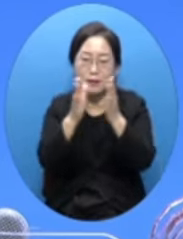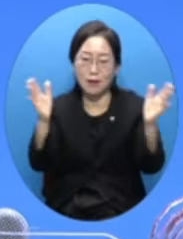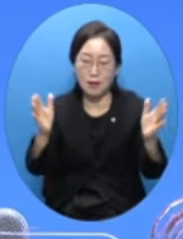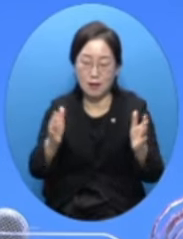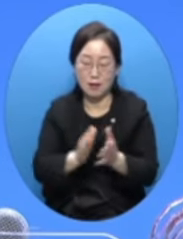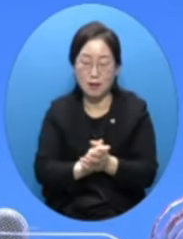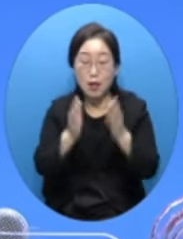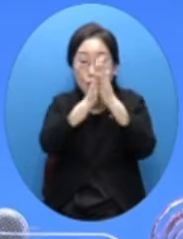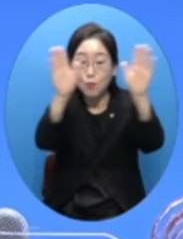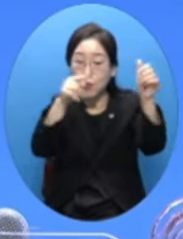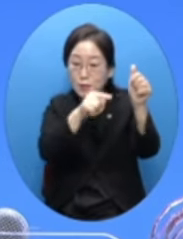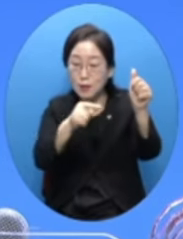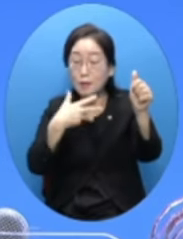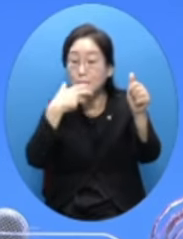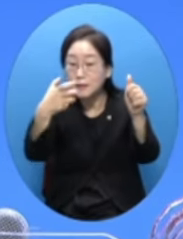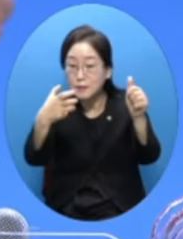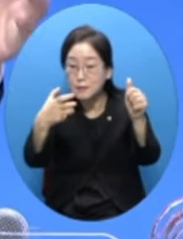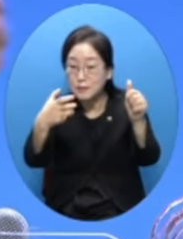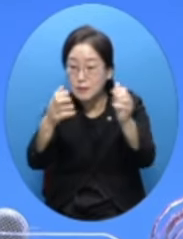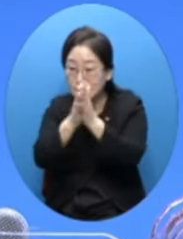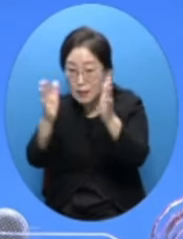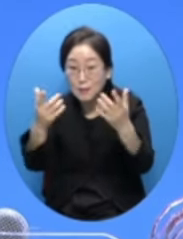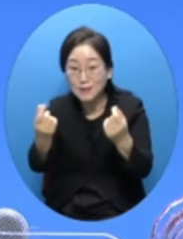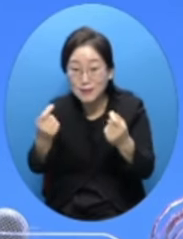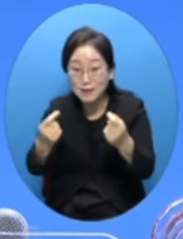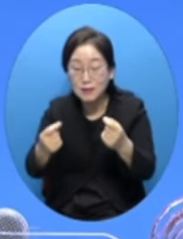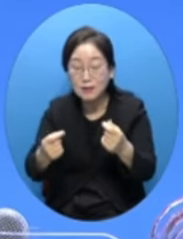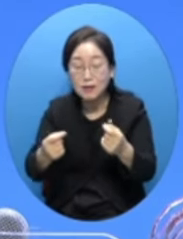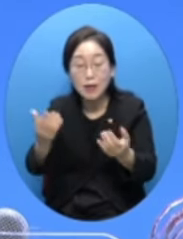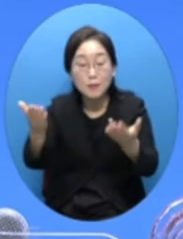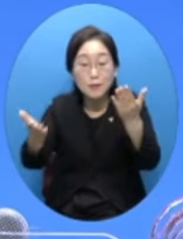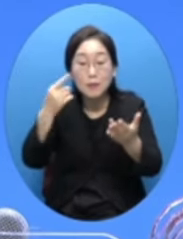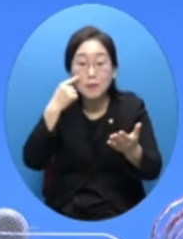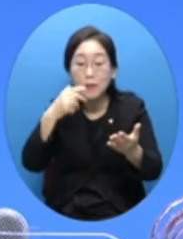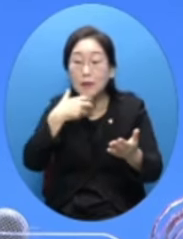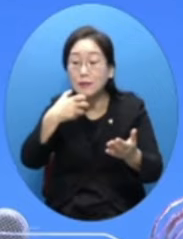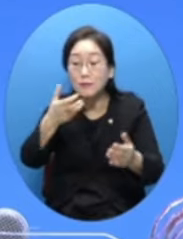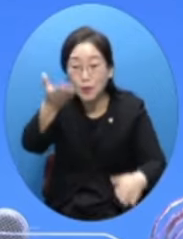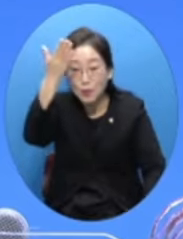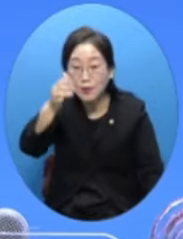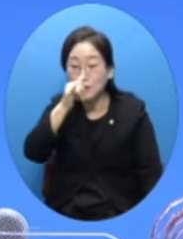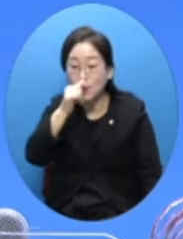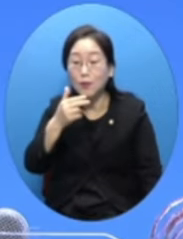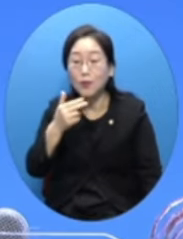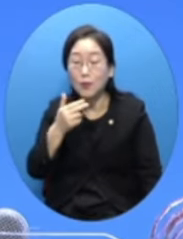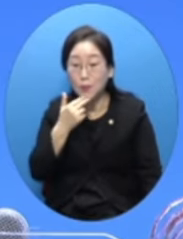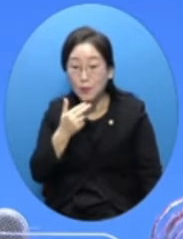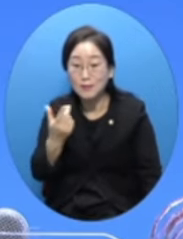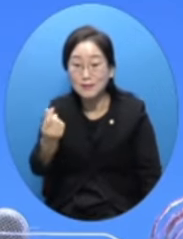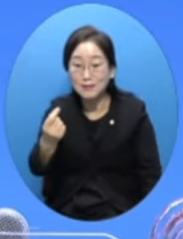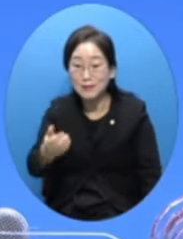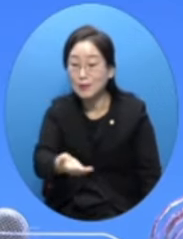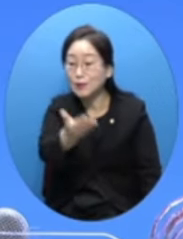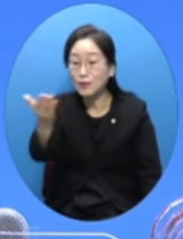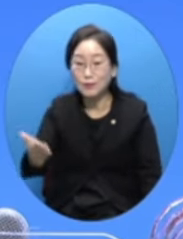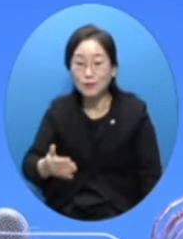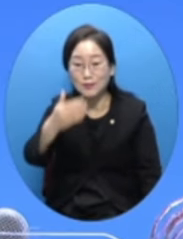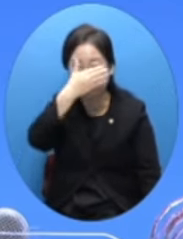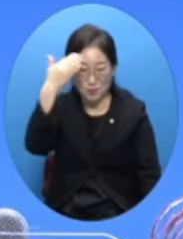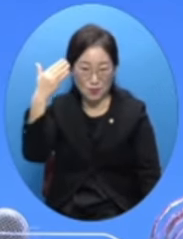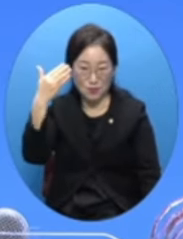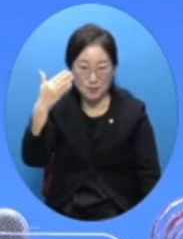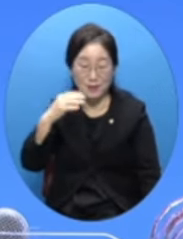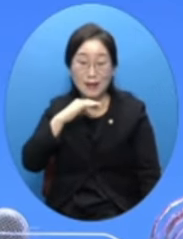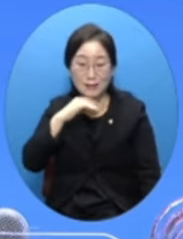인생을 80세에 시작했으니 아직 우리들은 다 그보다 80 넘으신 분도 물론 계시겠지만 우리 한참 젊은 나이인데